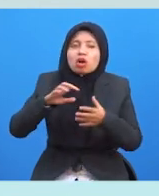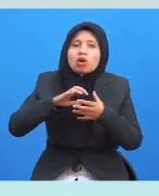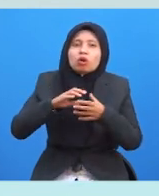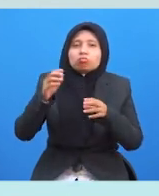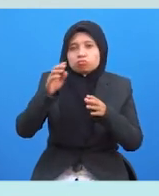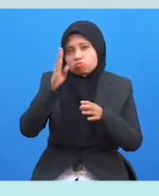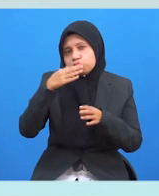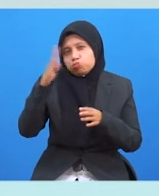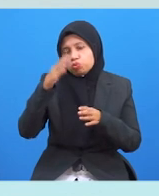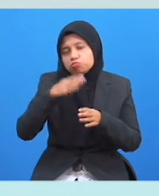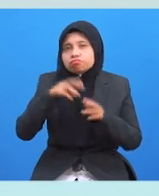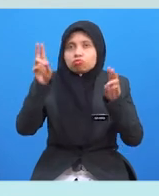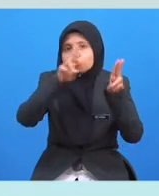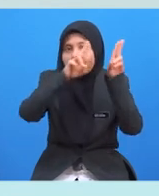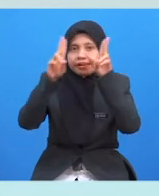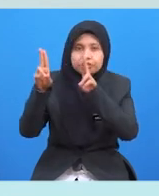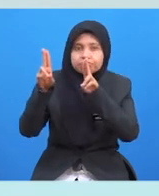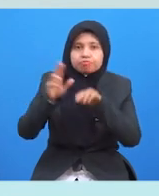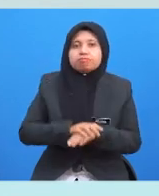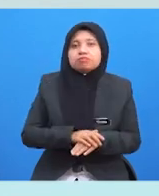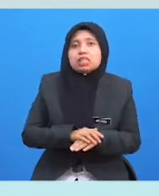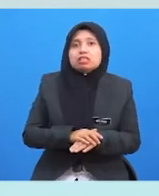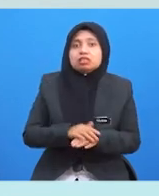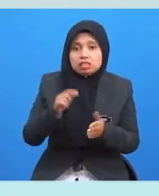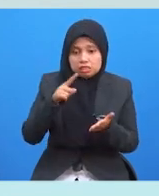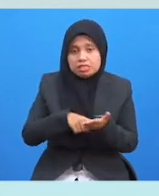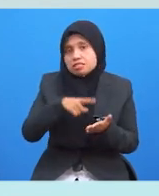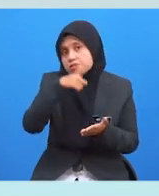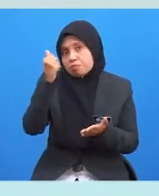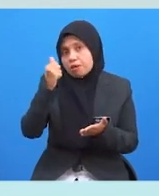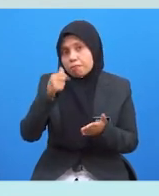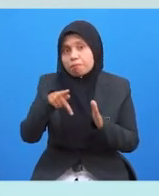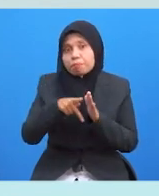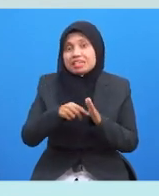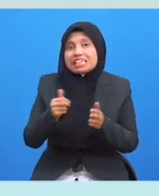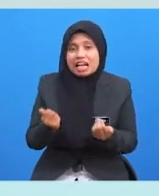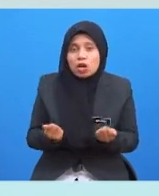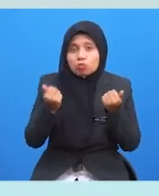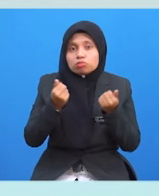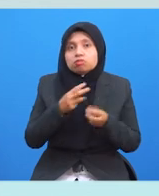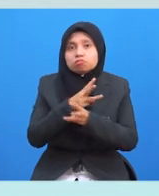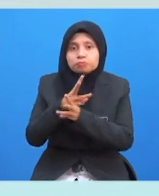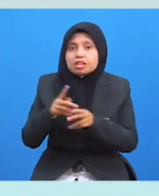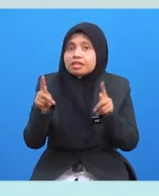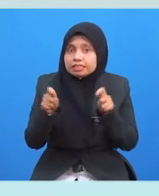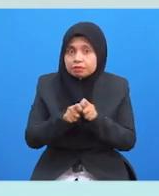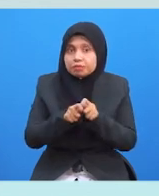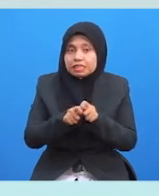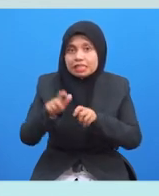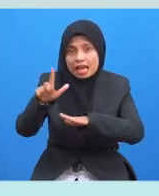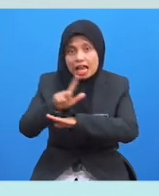mencemarkan udara. Hal ini demikian kerana pengangkutan awam